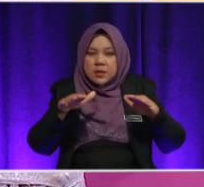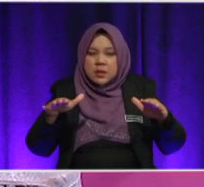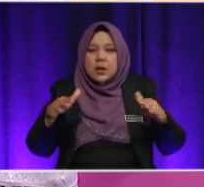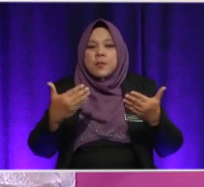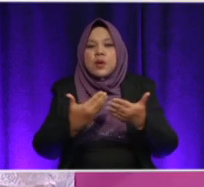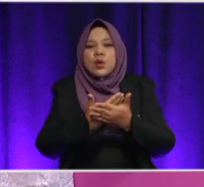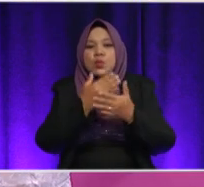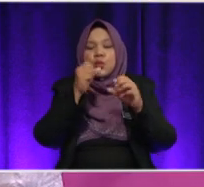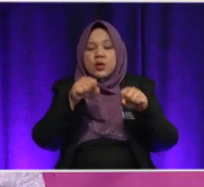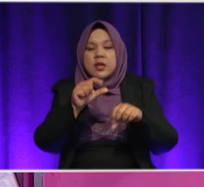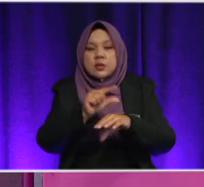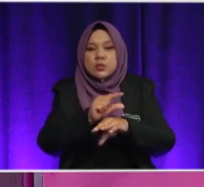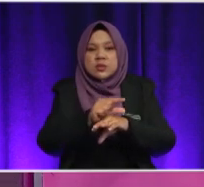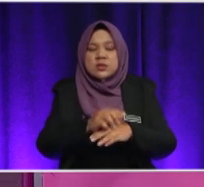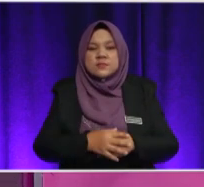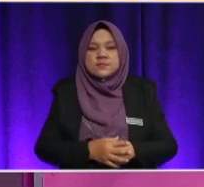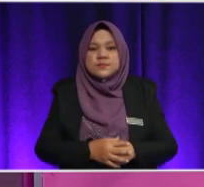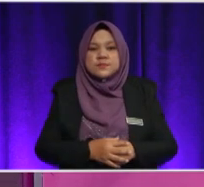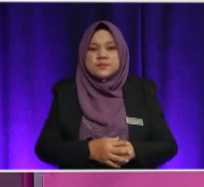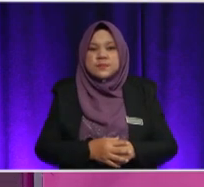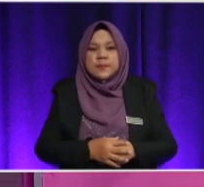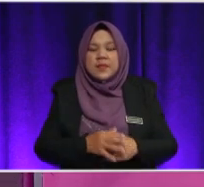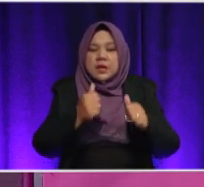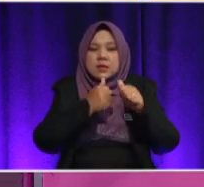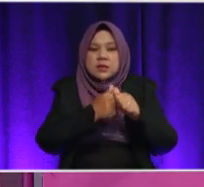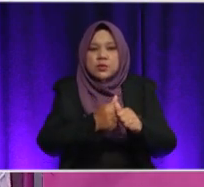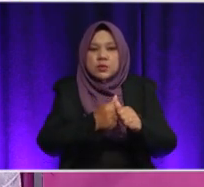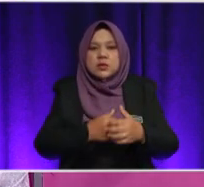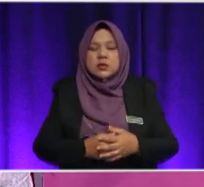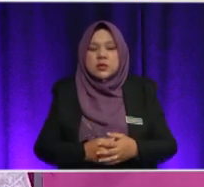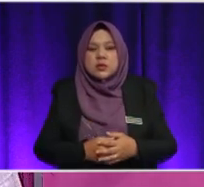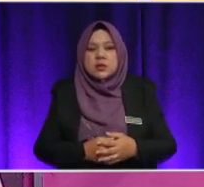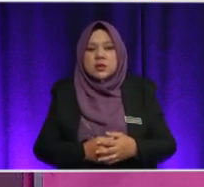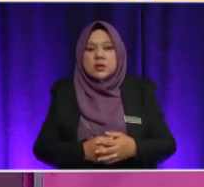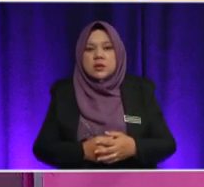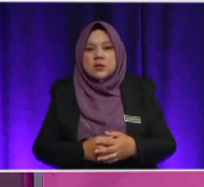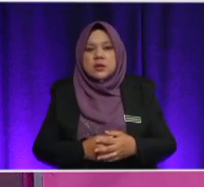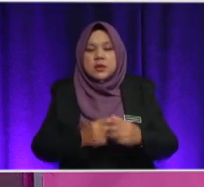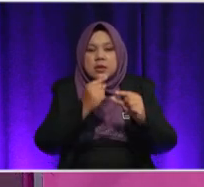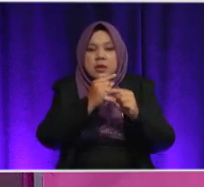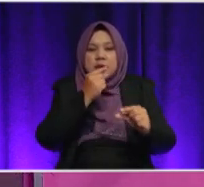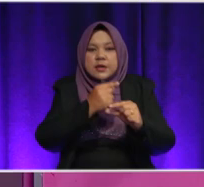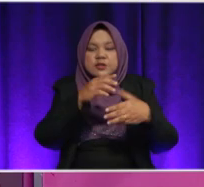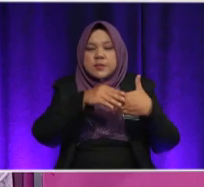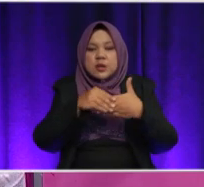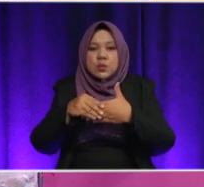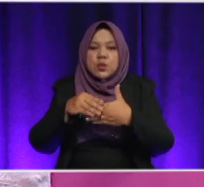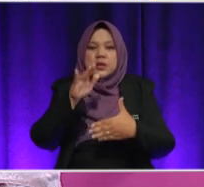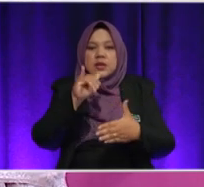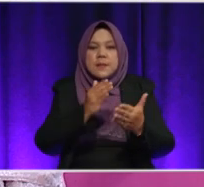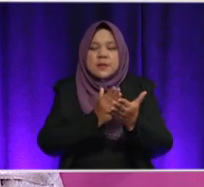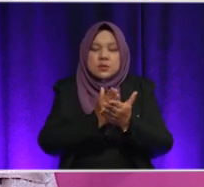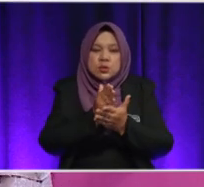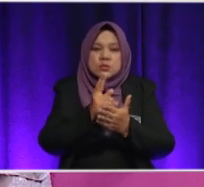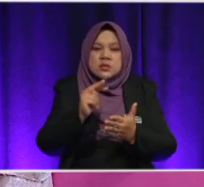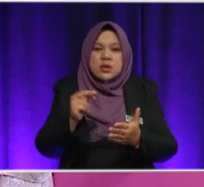gunakan PT engkey Dan menepati kriteria dan indikasi yang ditetapkan berdasarkan garis panduan amalan yang berkenaan